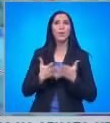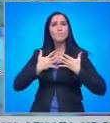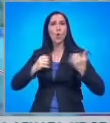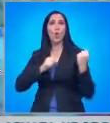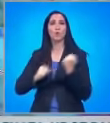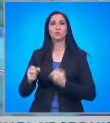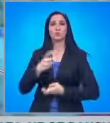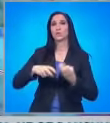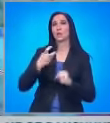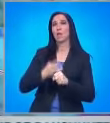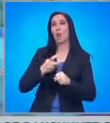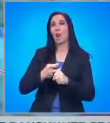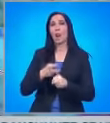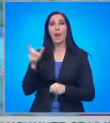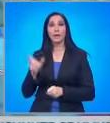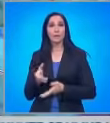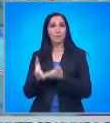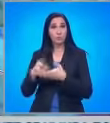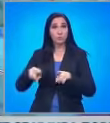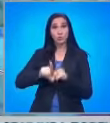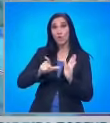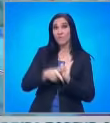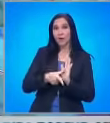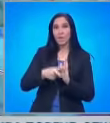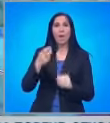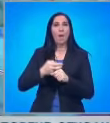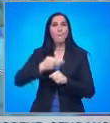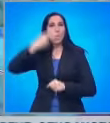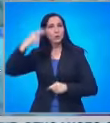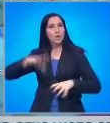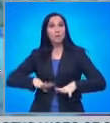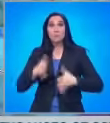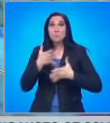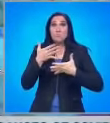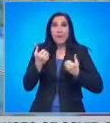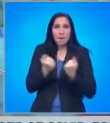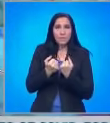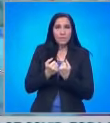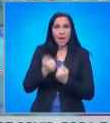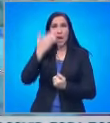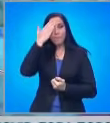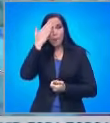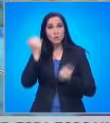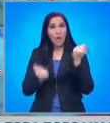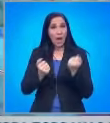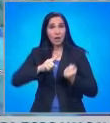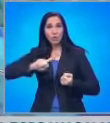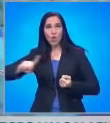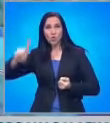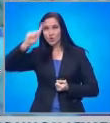късно търсят лекарска помощ. В същото време обаче в болницата на града няма места и пациенти се превозват до